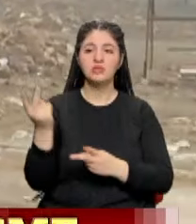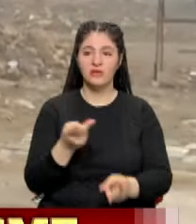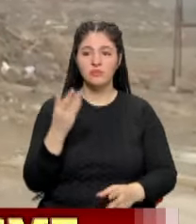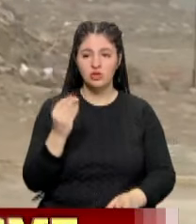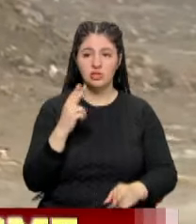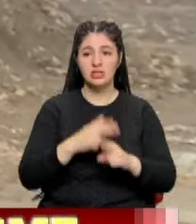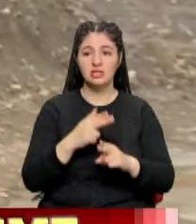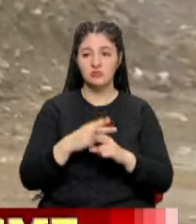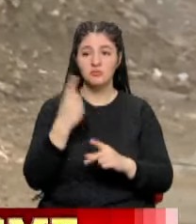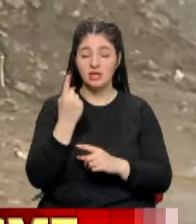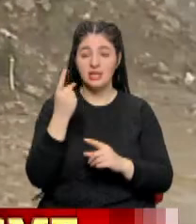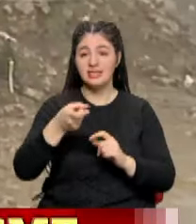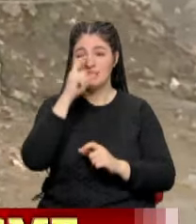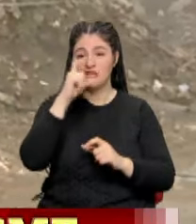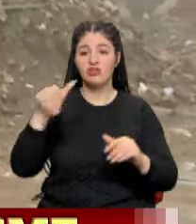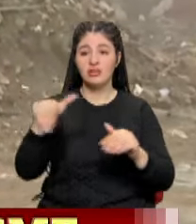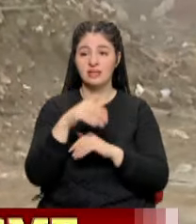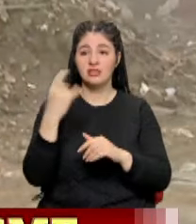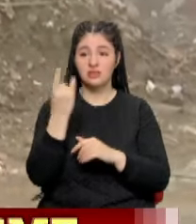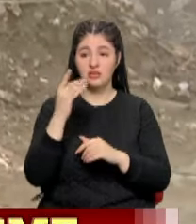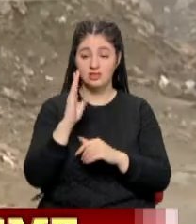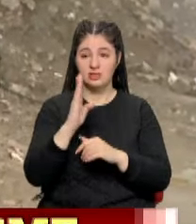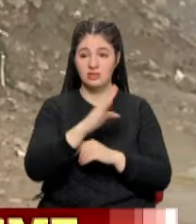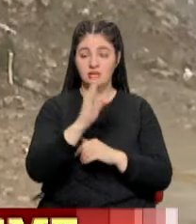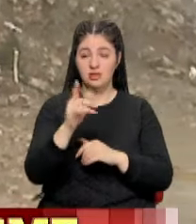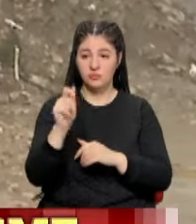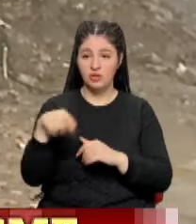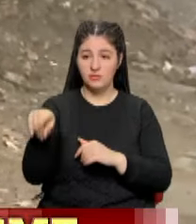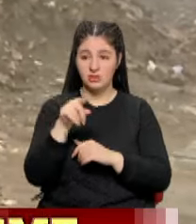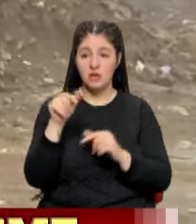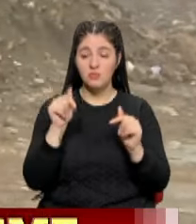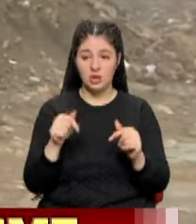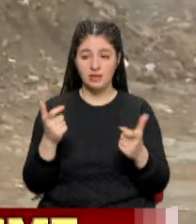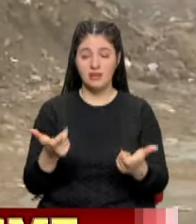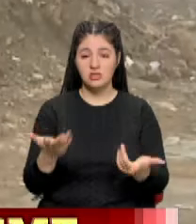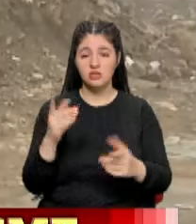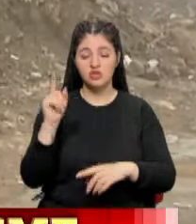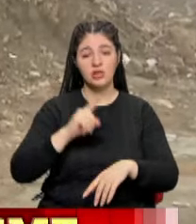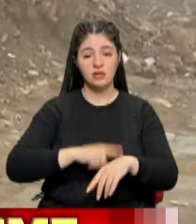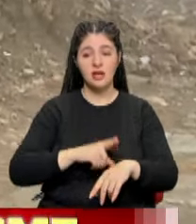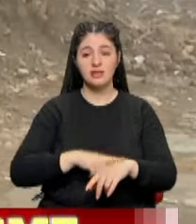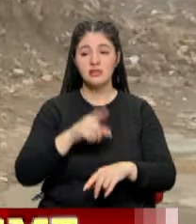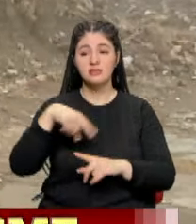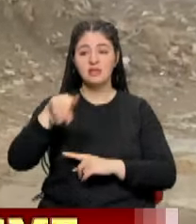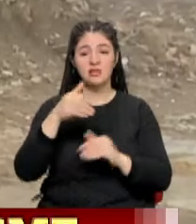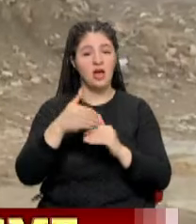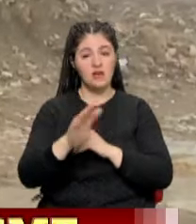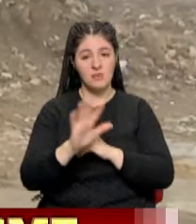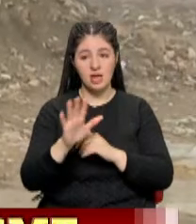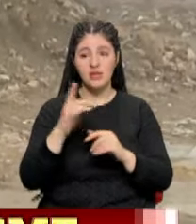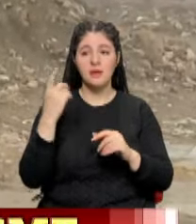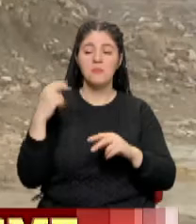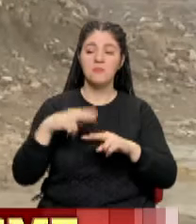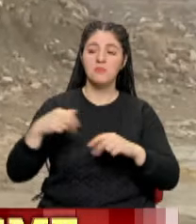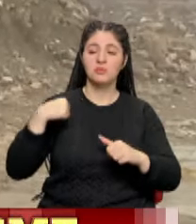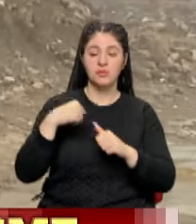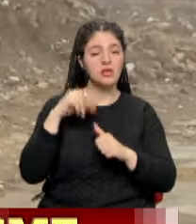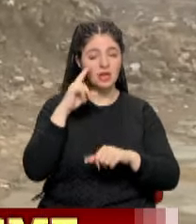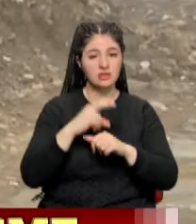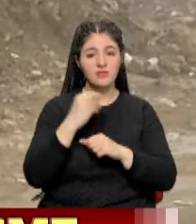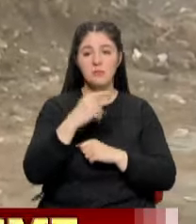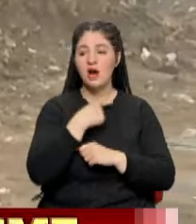olacak. Hızlı bir şekilde yine Saray Caddesi'nde dolaştıracağım sizlere. Buradayız. Çalar Saat'ten sizler de ayrılmayın. Başlığımızı bir kez daha